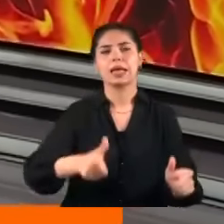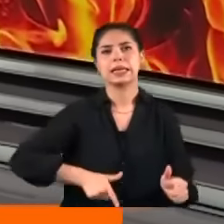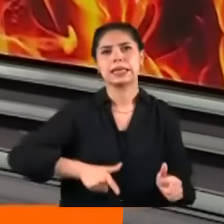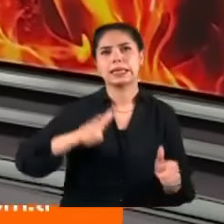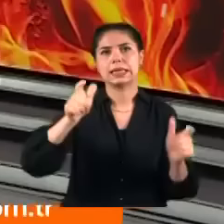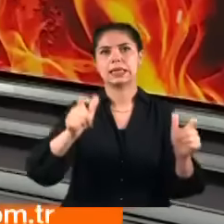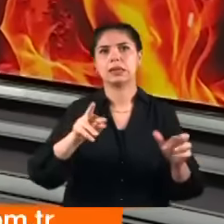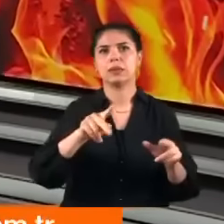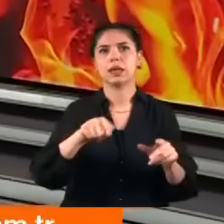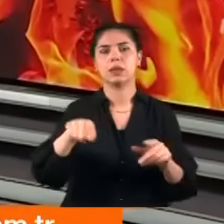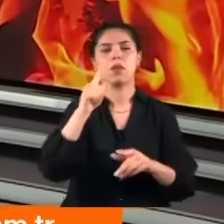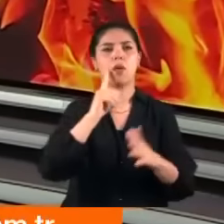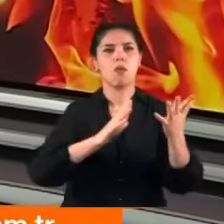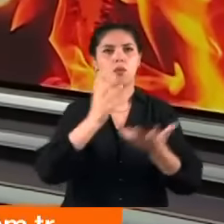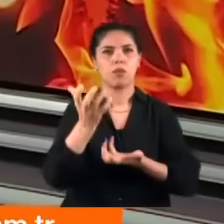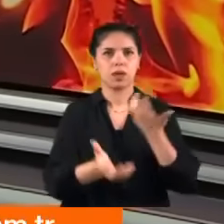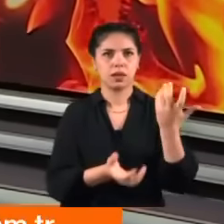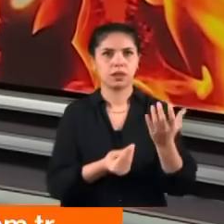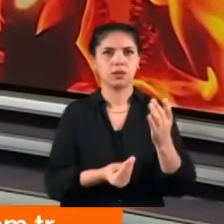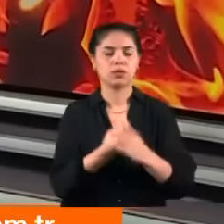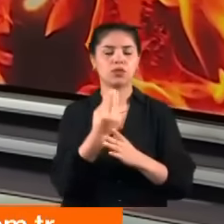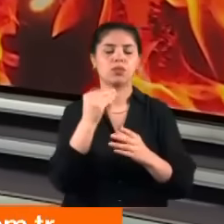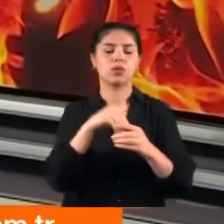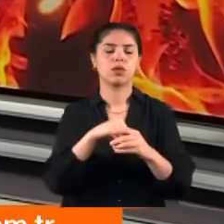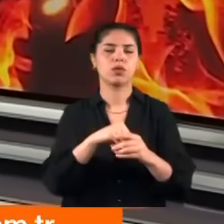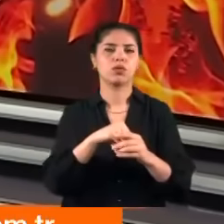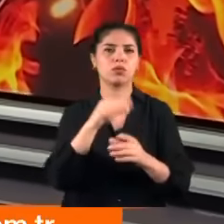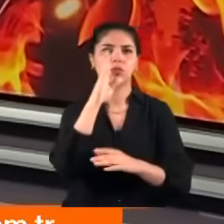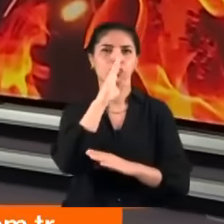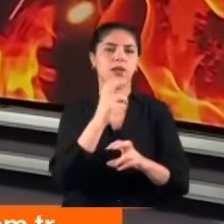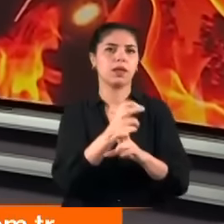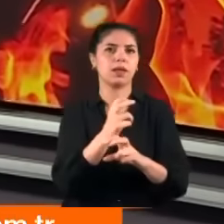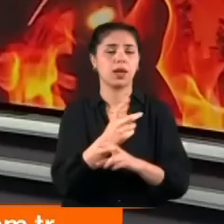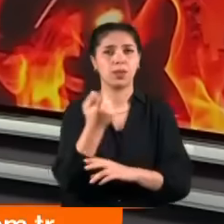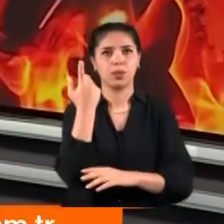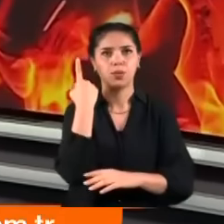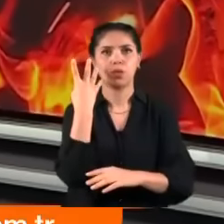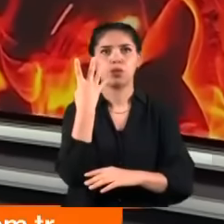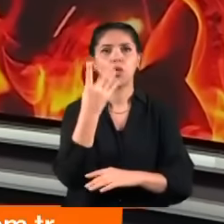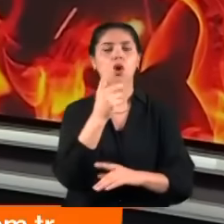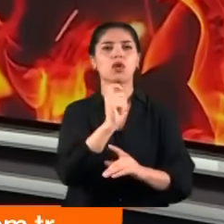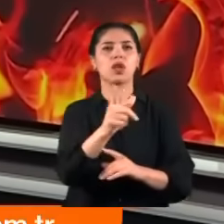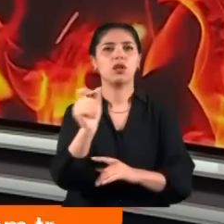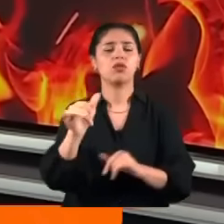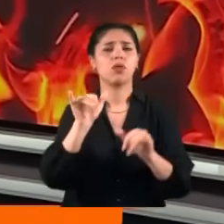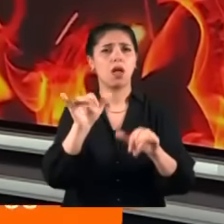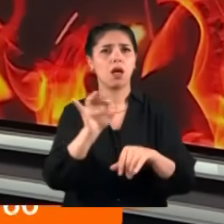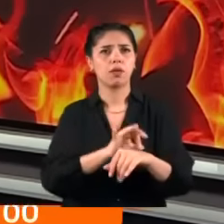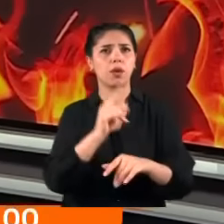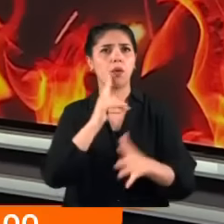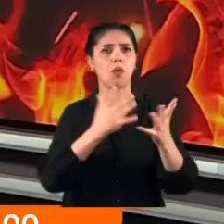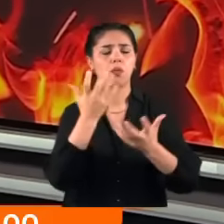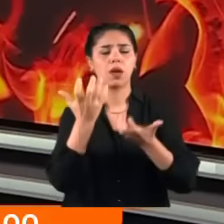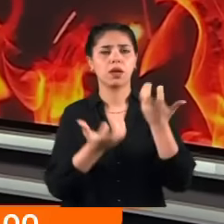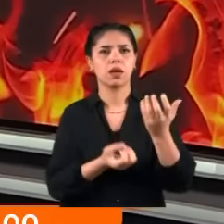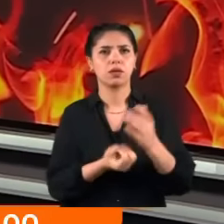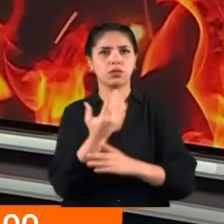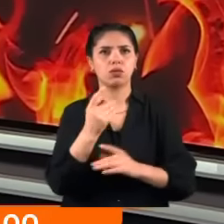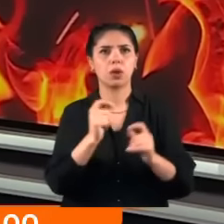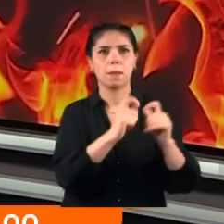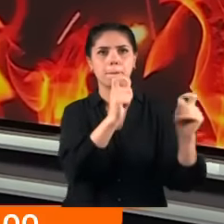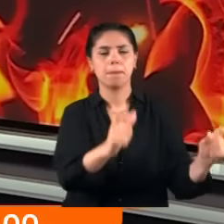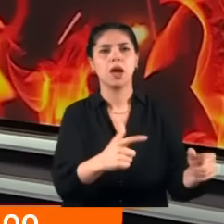gibi. Bu durum orman yangınlarını tetiklemesi açısından ciddi bir risk. Dün 4 ilçede aynı anda orman yangını çıktı İzmir'de. Bergama